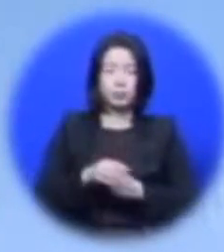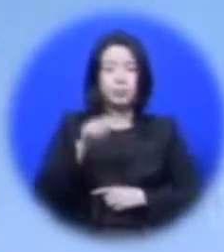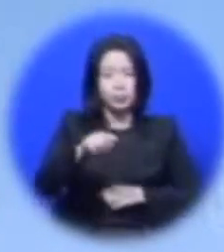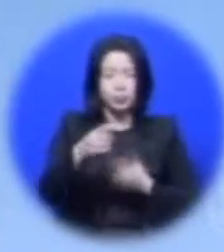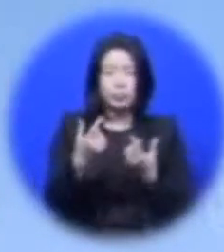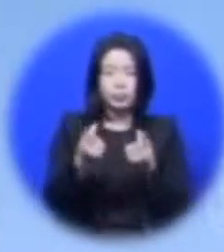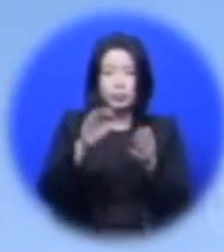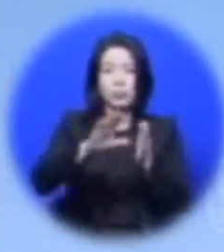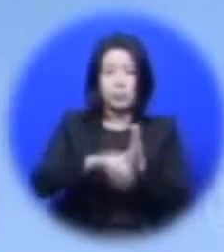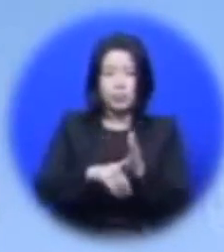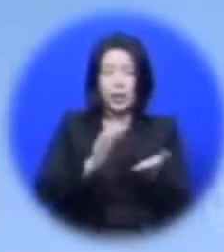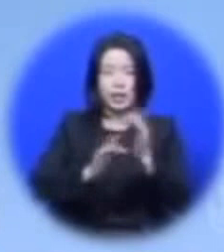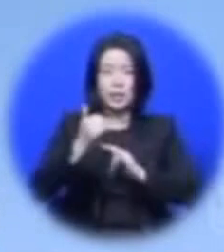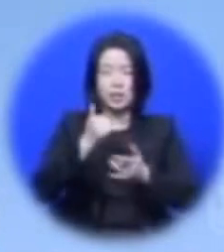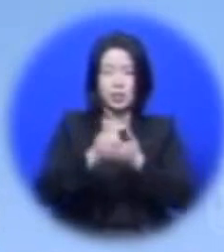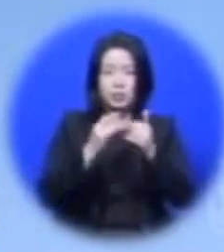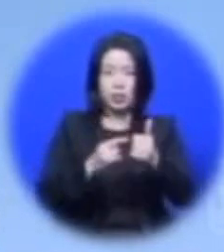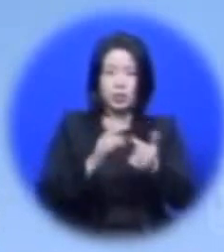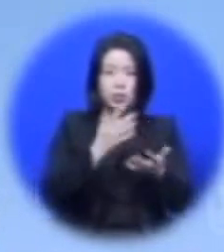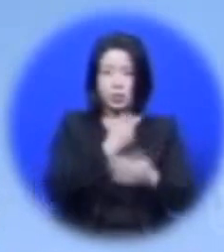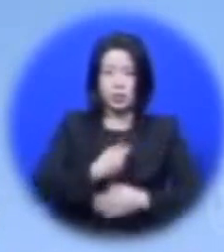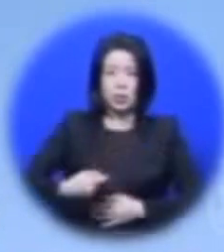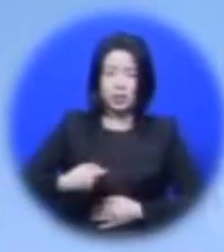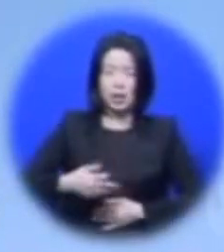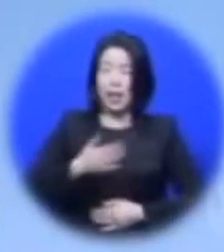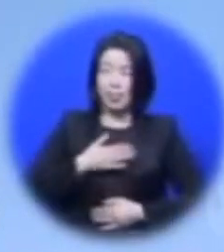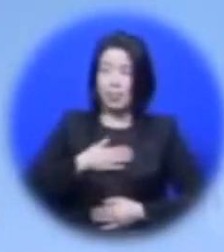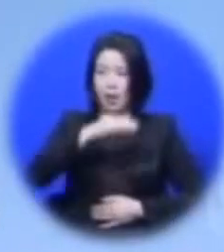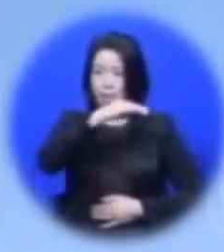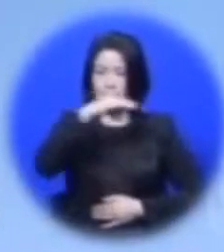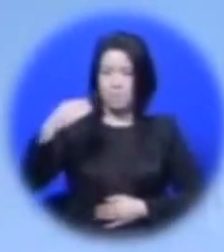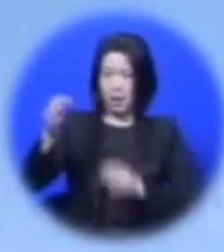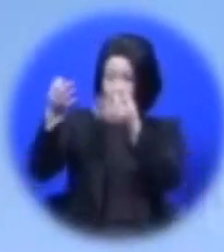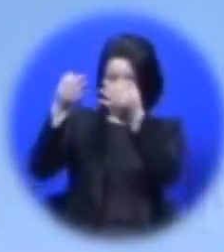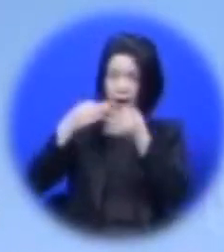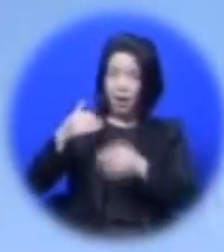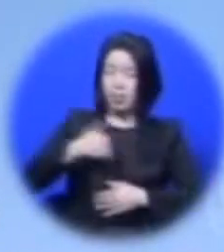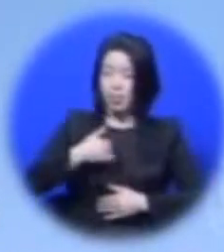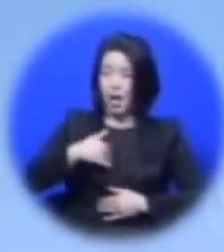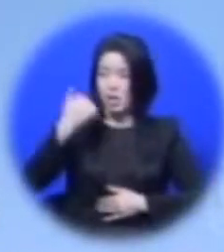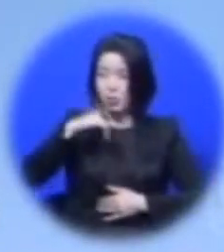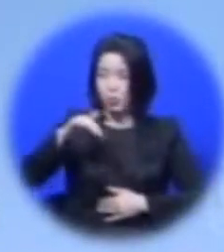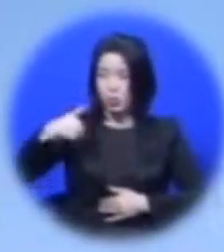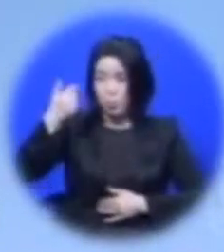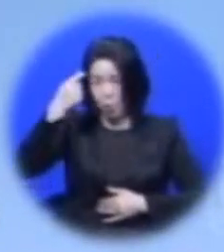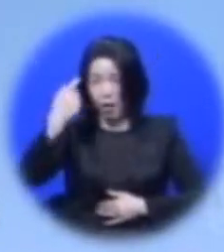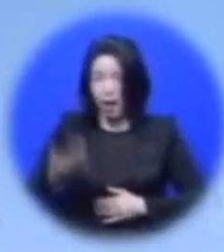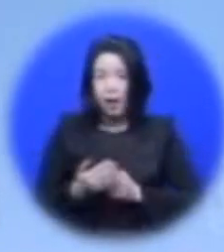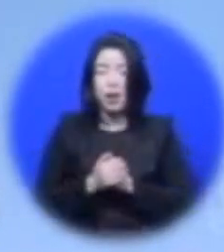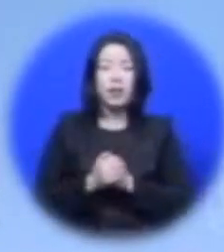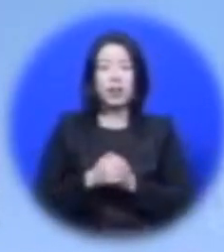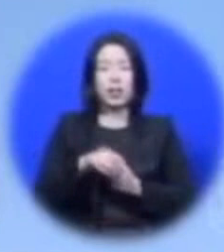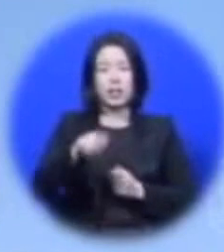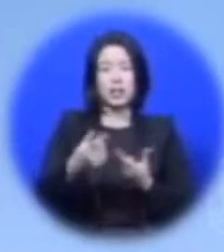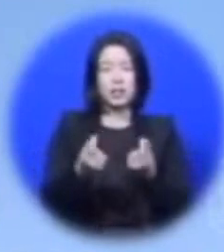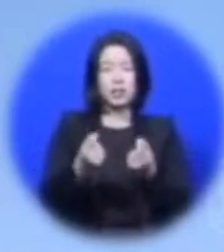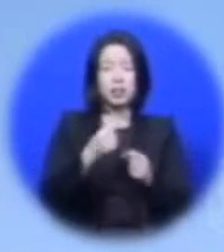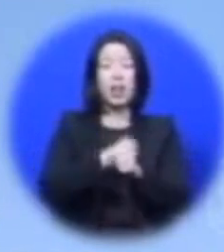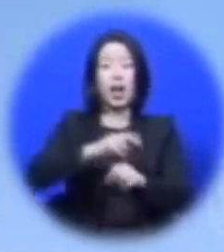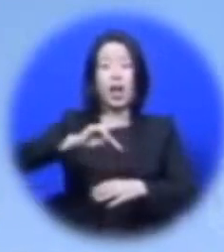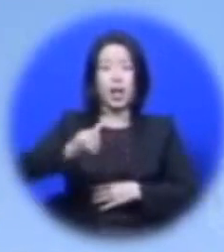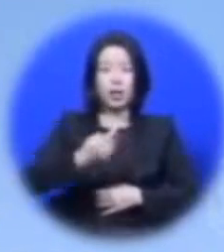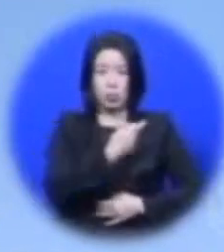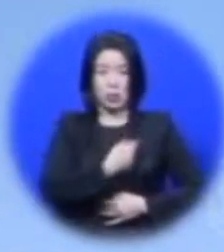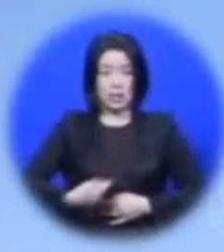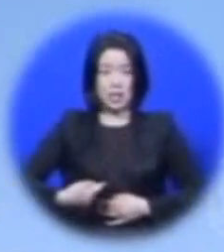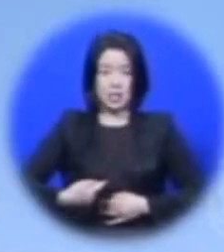때 예수님께서 제자들에게 나 똑바로 쳐다봐. 나 누군지 모르겠어. 아, 이렇게 해도